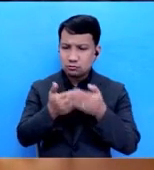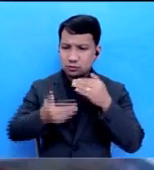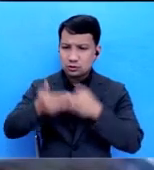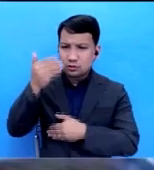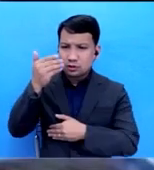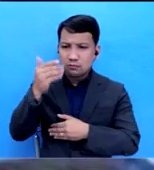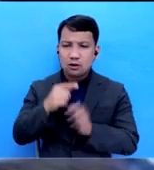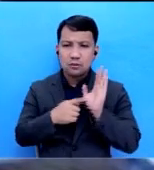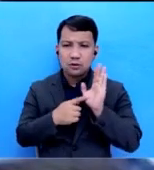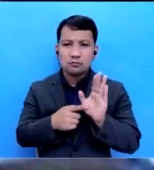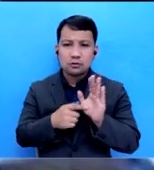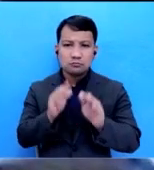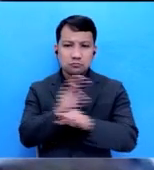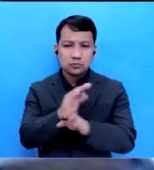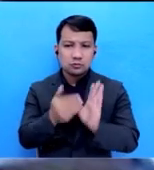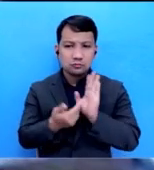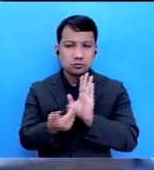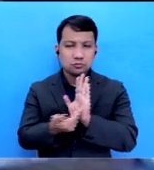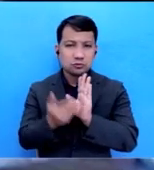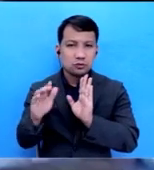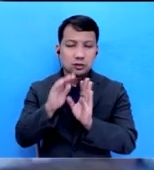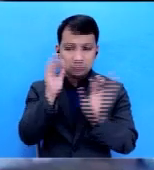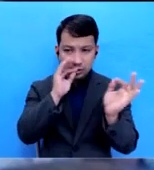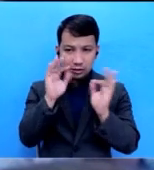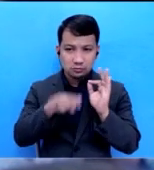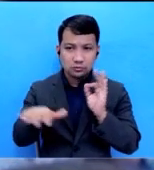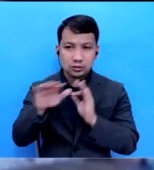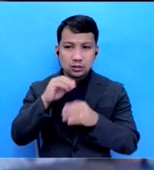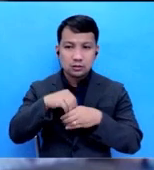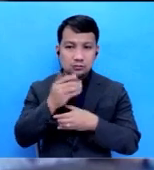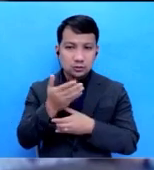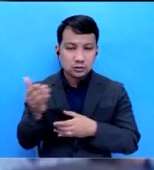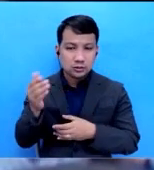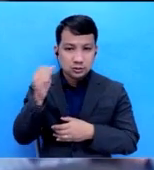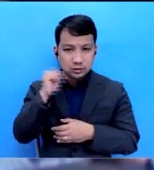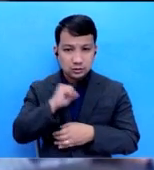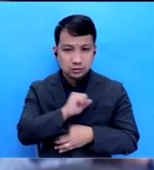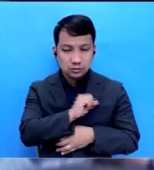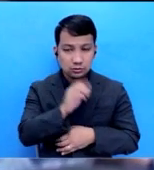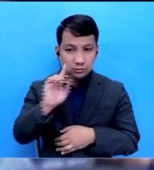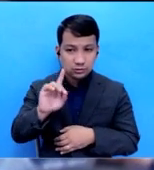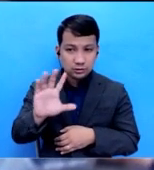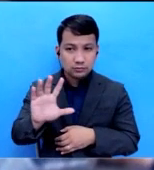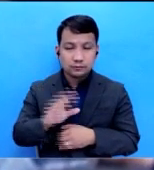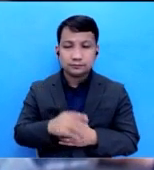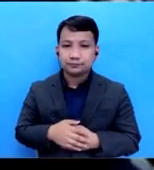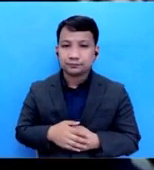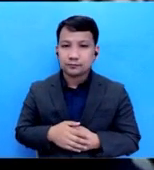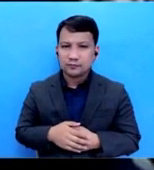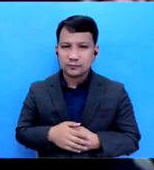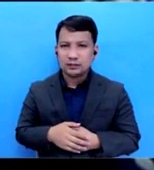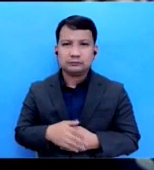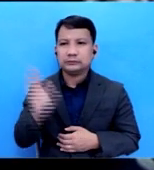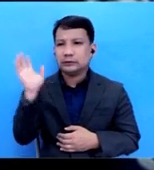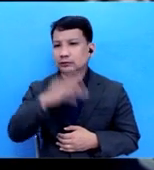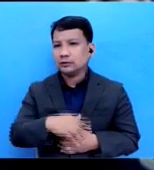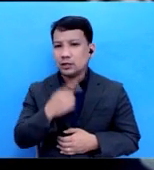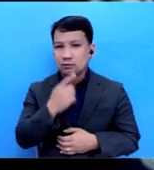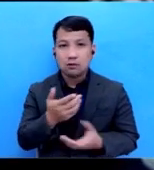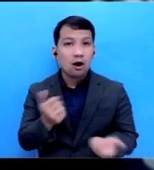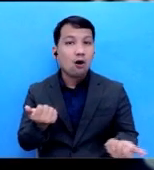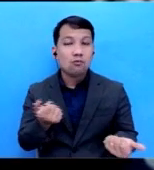inmate para palabasing sangkot sa drug trade sa bilibid si Senator De Lima. Kalukuhan yan. Paano ko